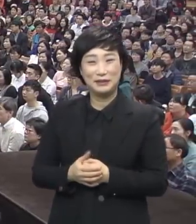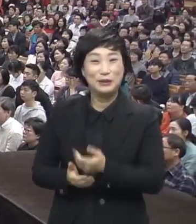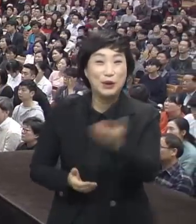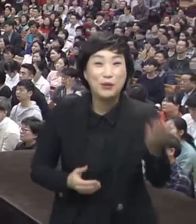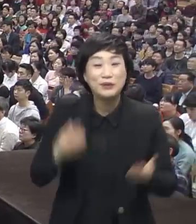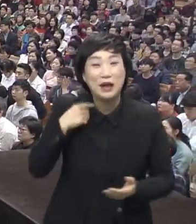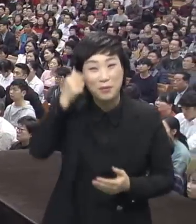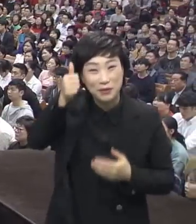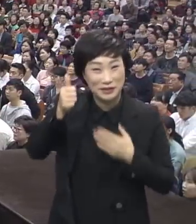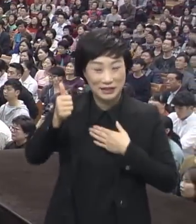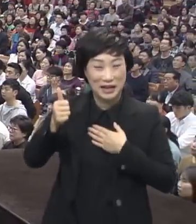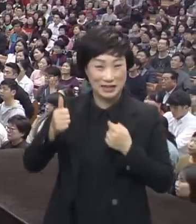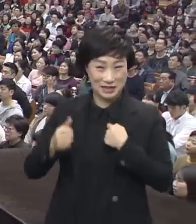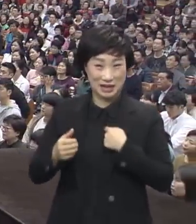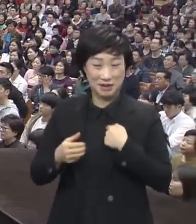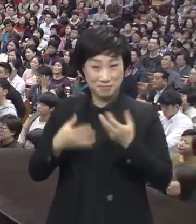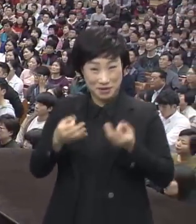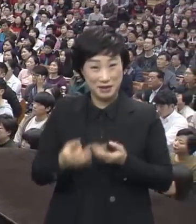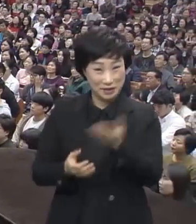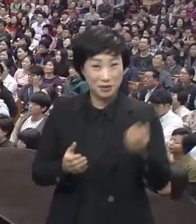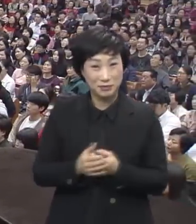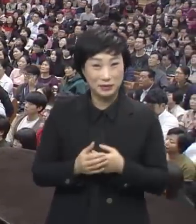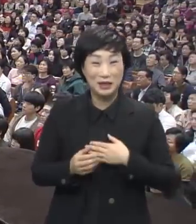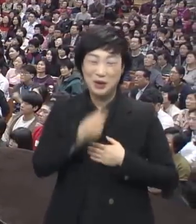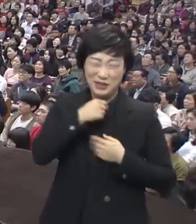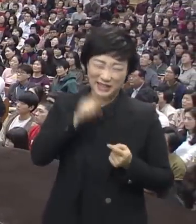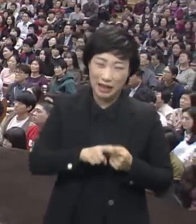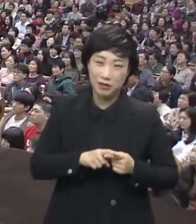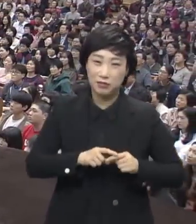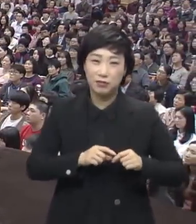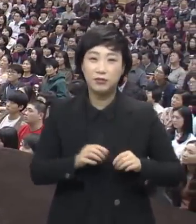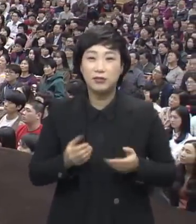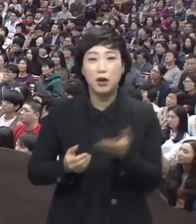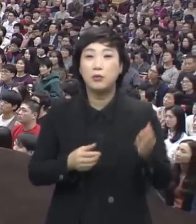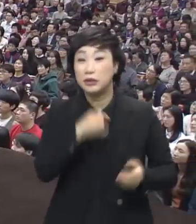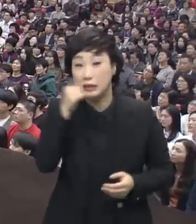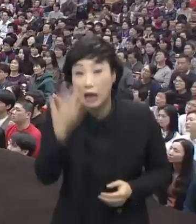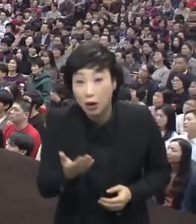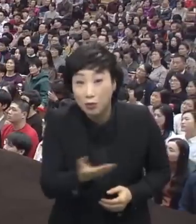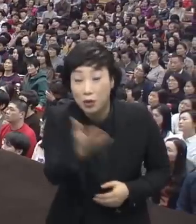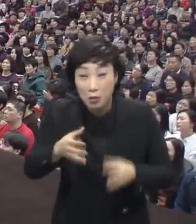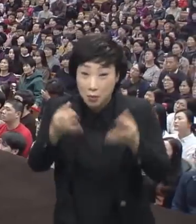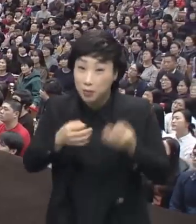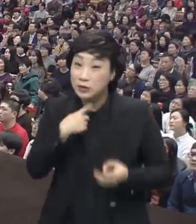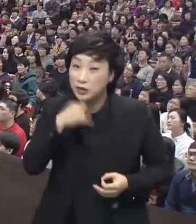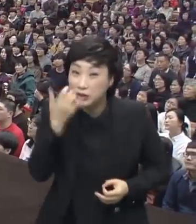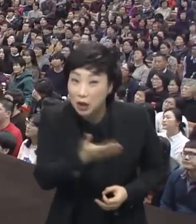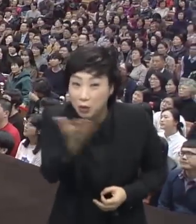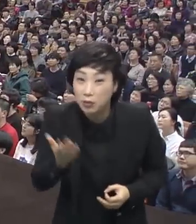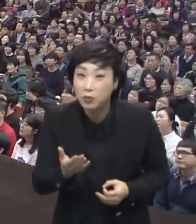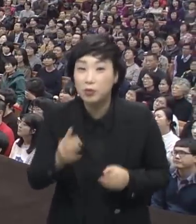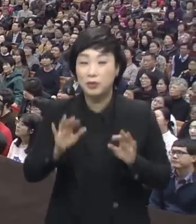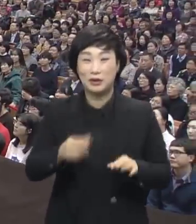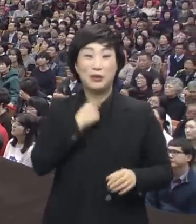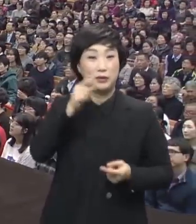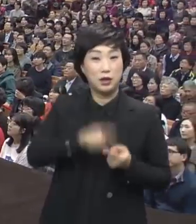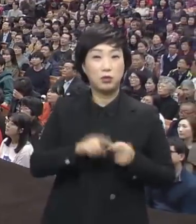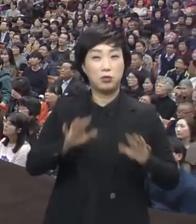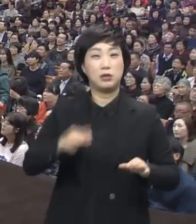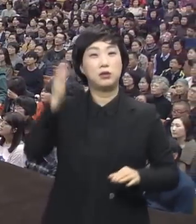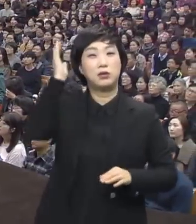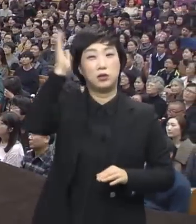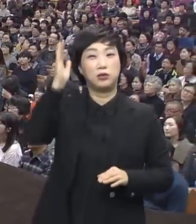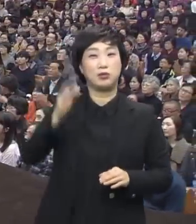여러분의 담임 목사인 내가 내 원대로 하는 거 봤어? 내 원대로 하려면 오늘 저녁에도 설교하지